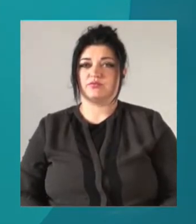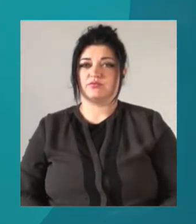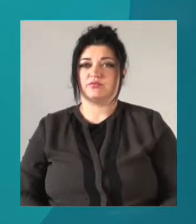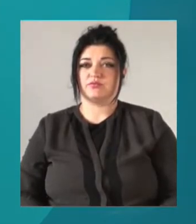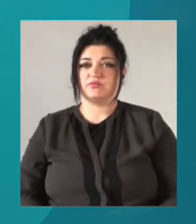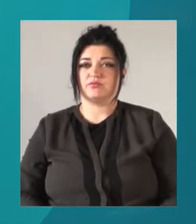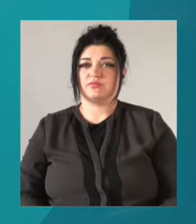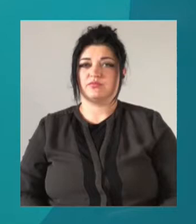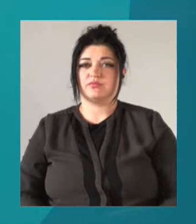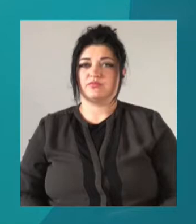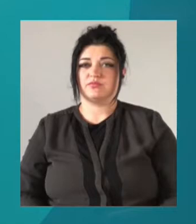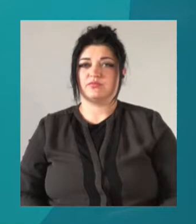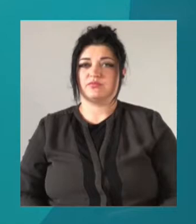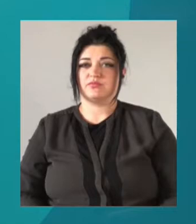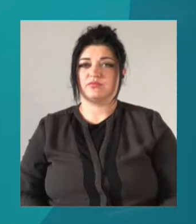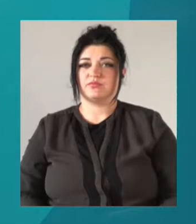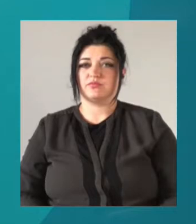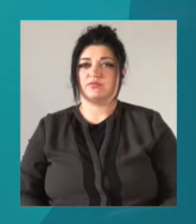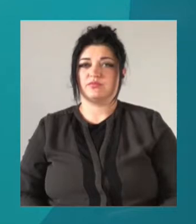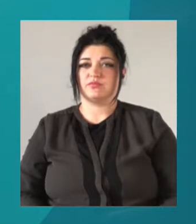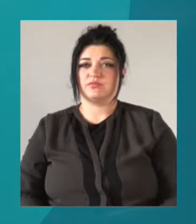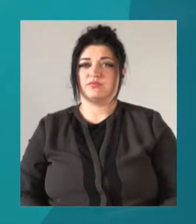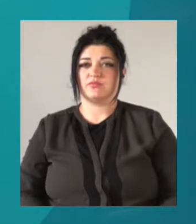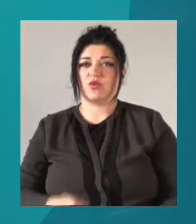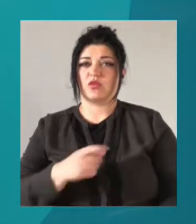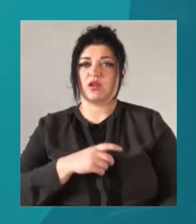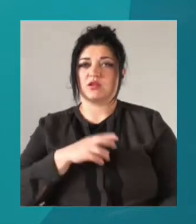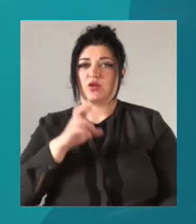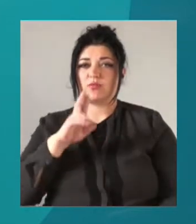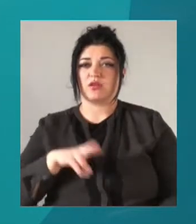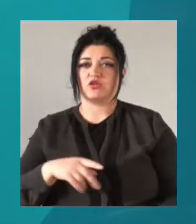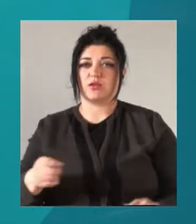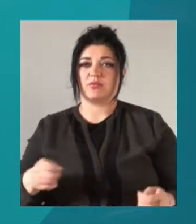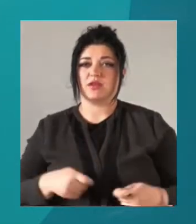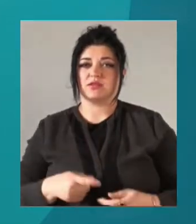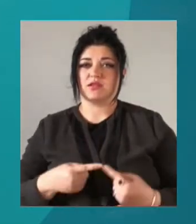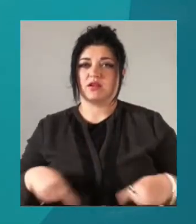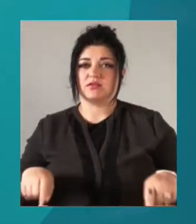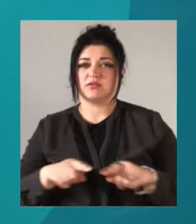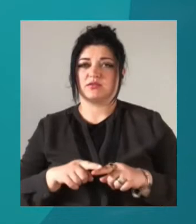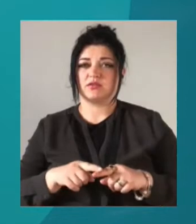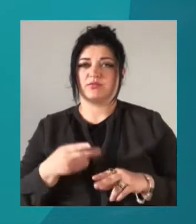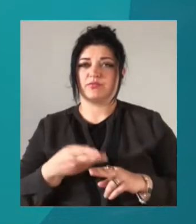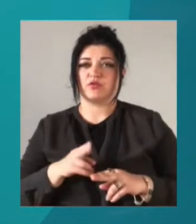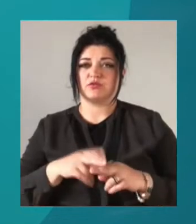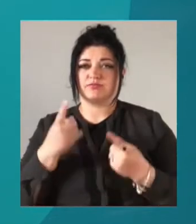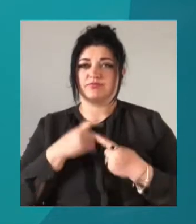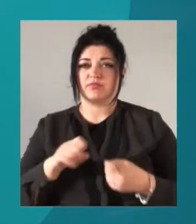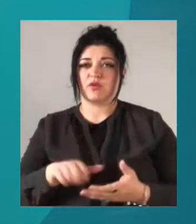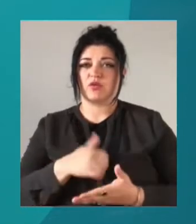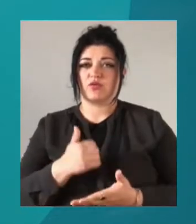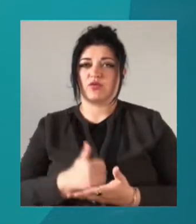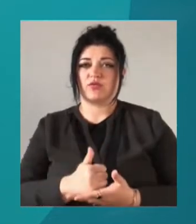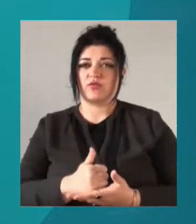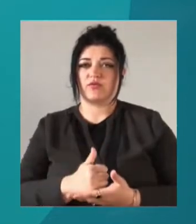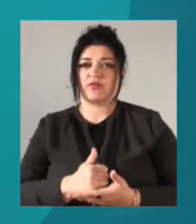плакатами вони стояли біля будівлі Одеської облдержадміністрації з 8 ранку. Про це нам розповів голова Кирничанської